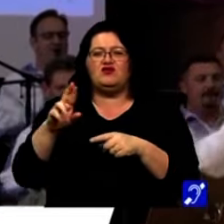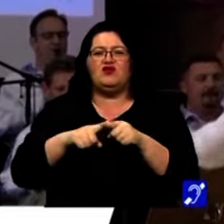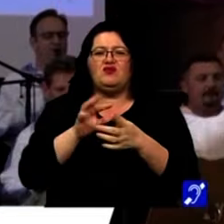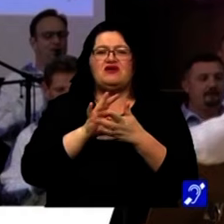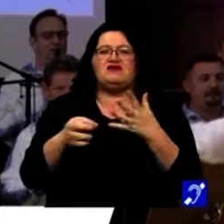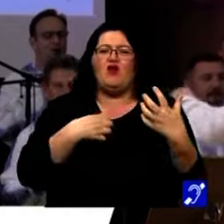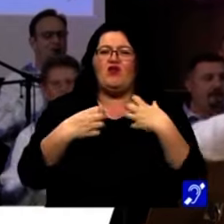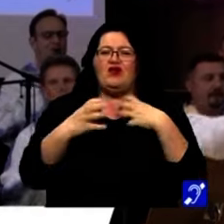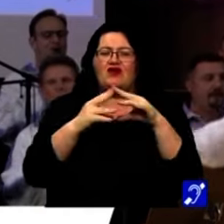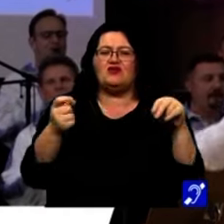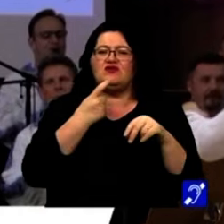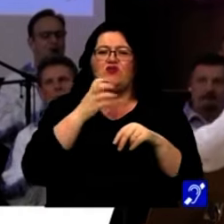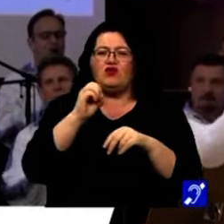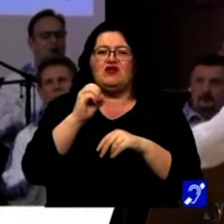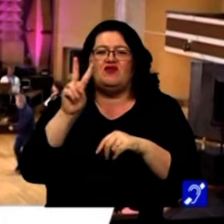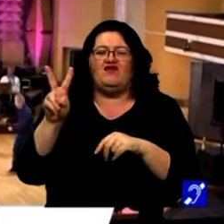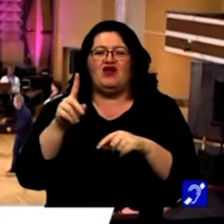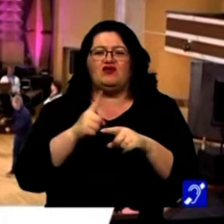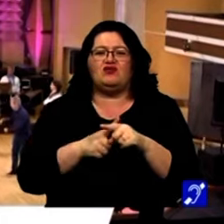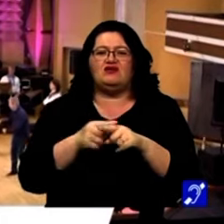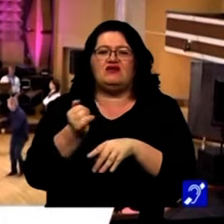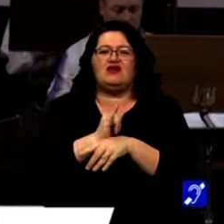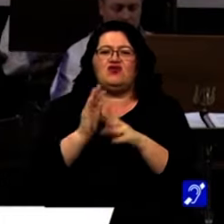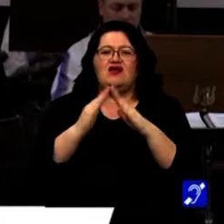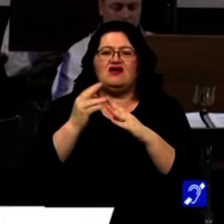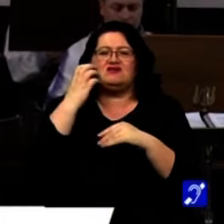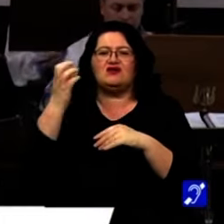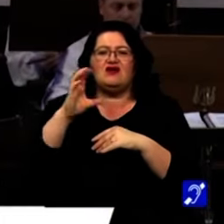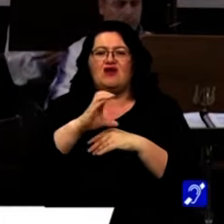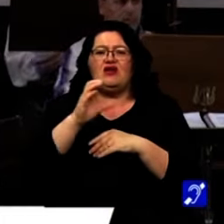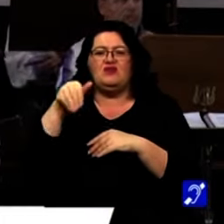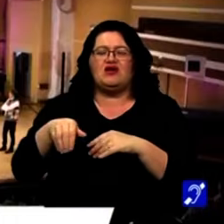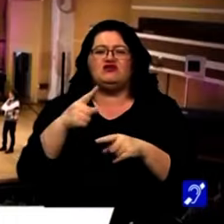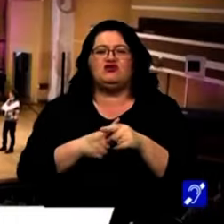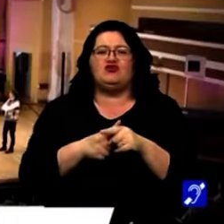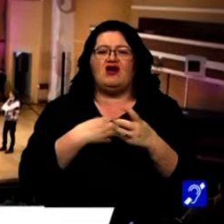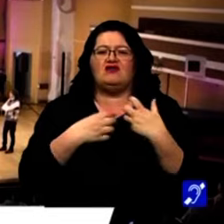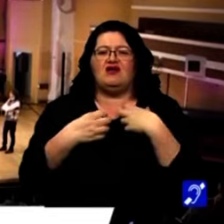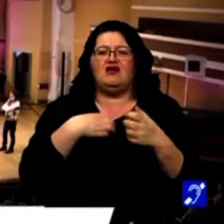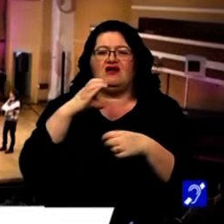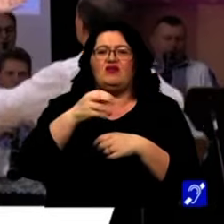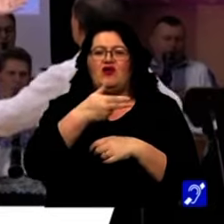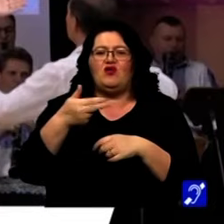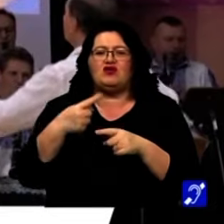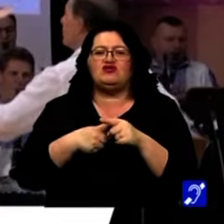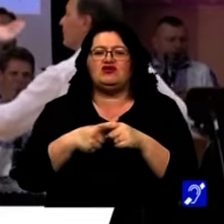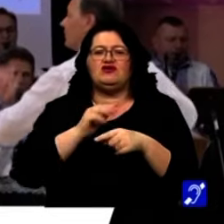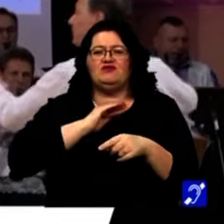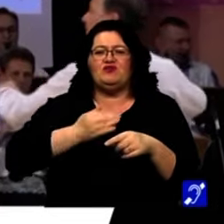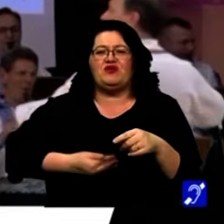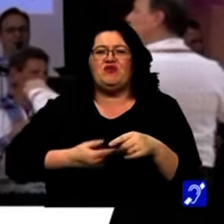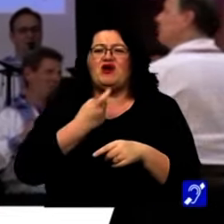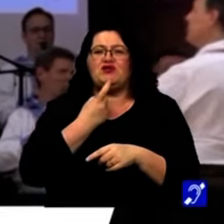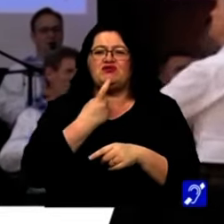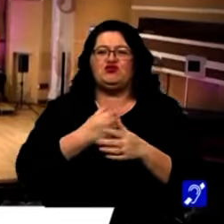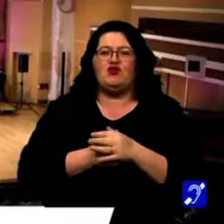de la Opera Română din Timișoara Octavian Vlaicu, directoarea Casei de Cultură Camelia Mingason, artista Camelia Hora și Dominic Friț, edilul